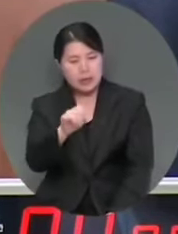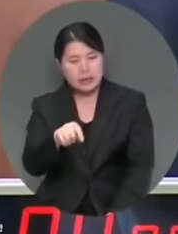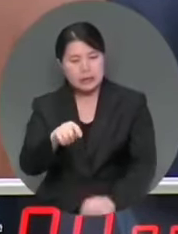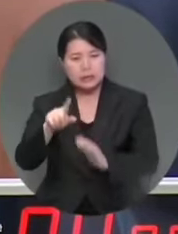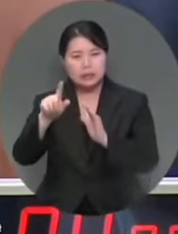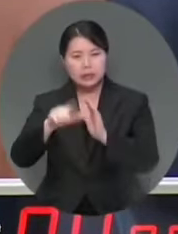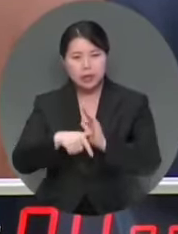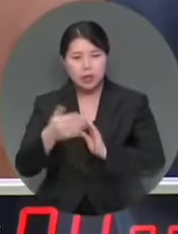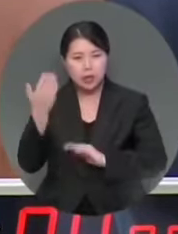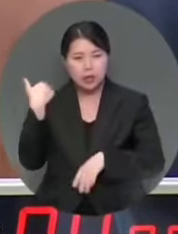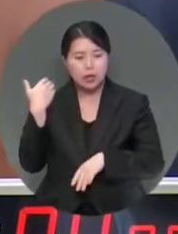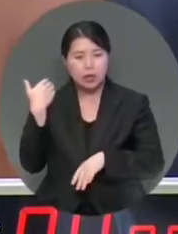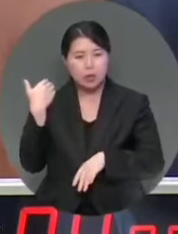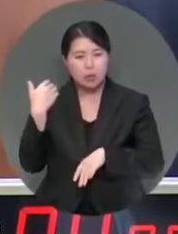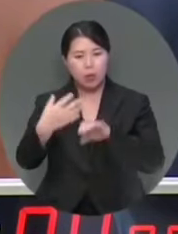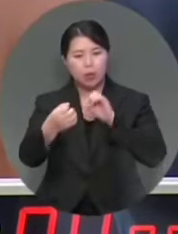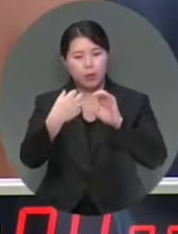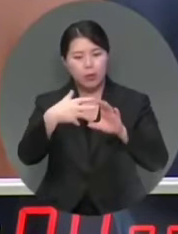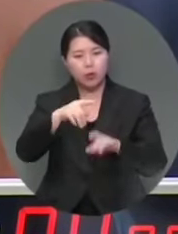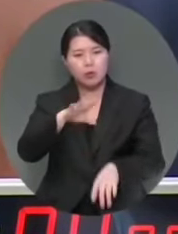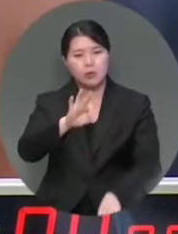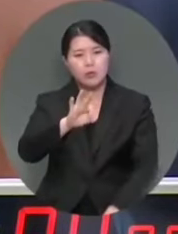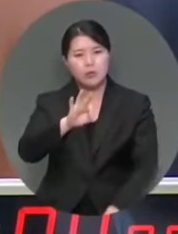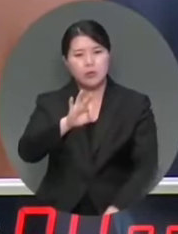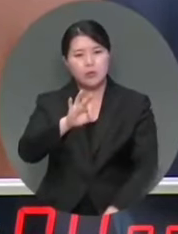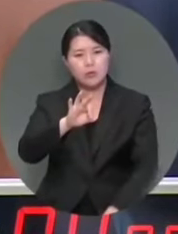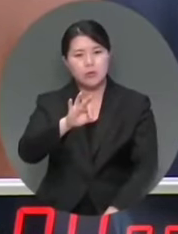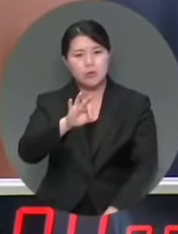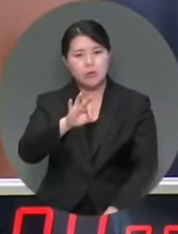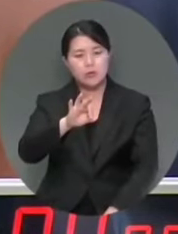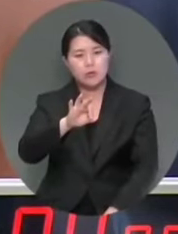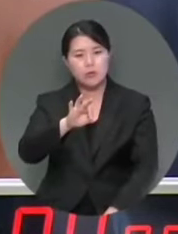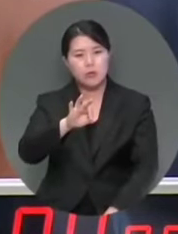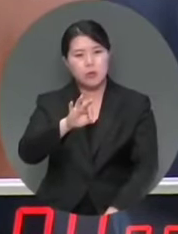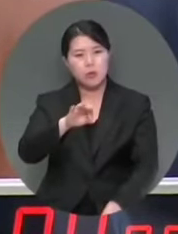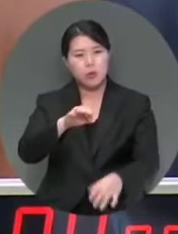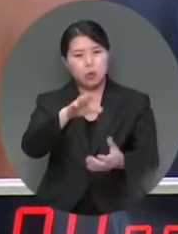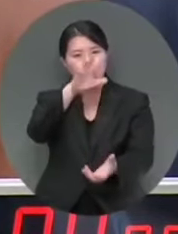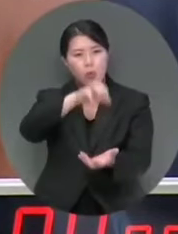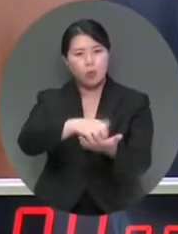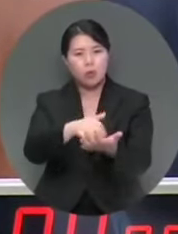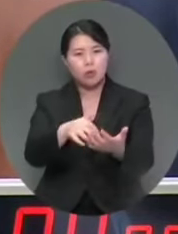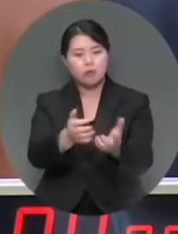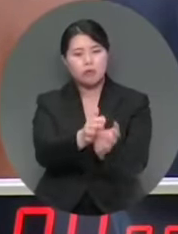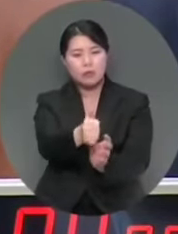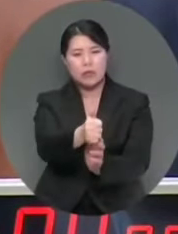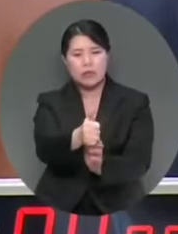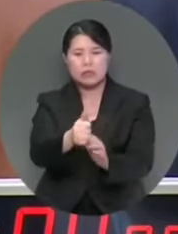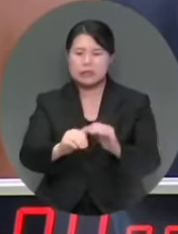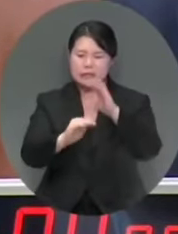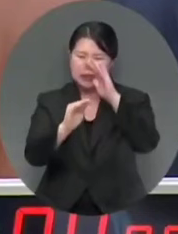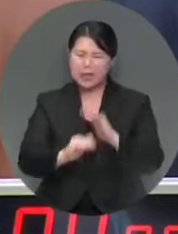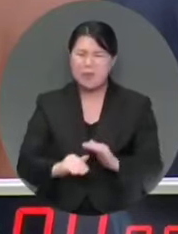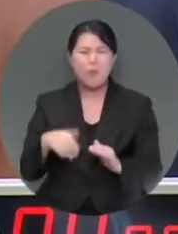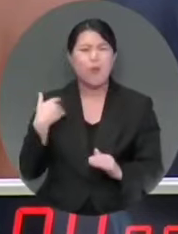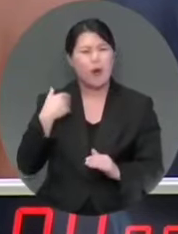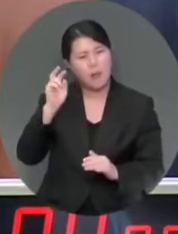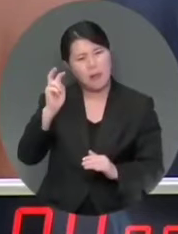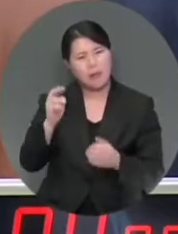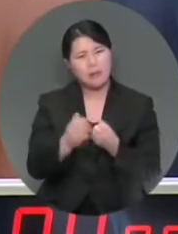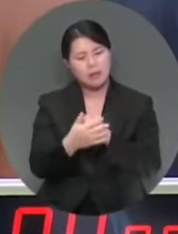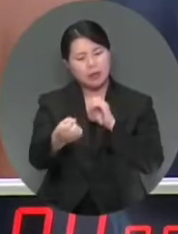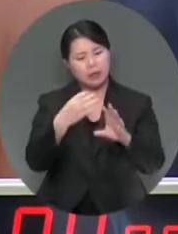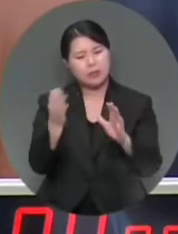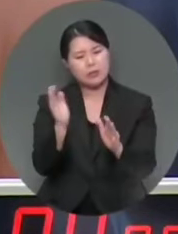당시 그 답변하는 통계청 사회통계국장이 아마 그 당시 그 내용을 정확히 잘 파악을 못해서 아마 좀 답변이